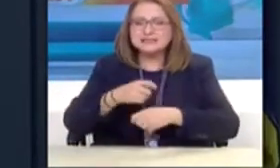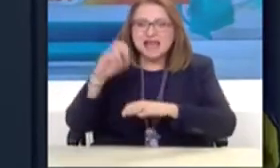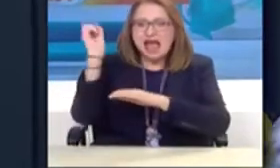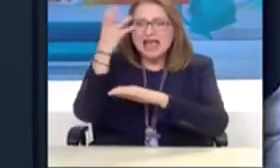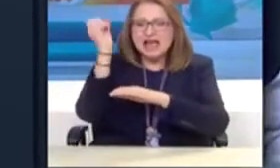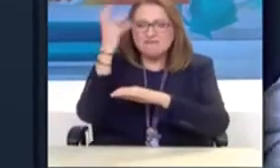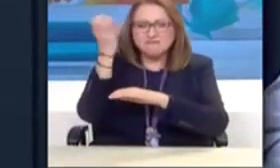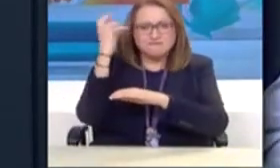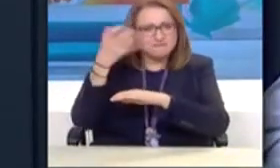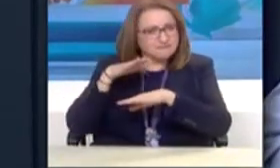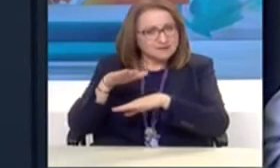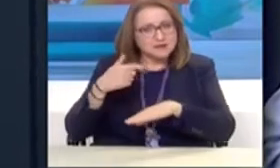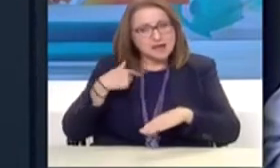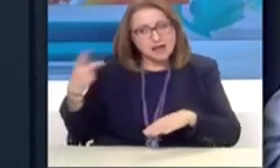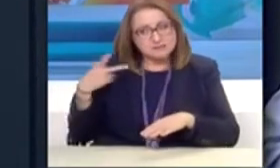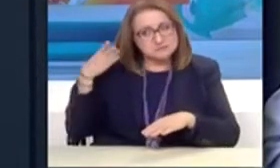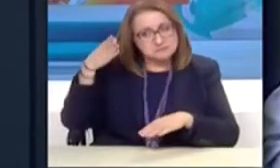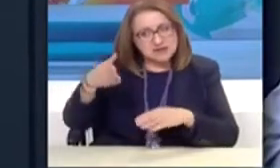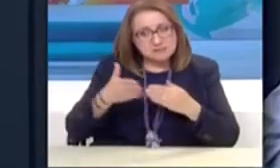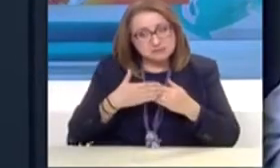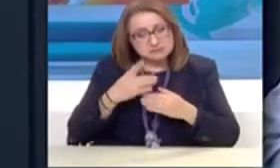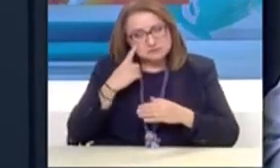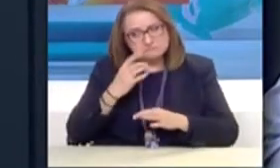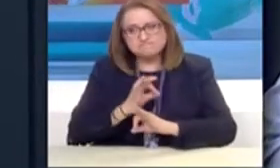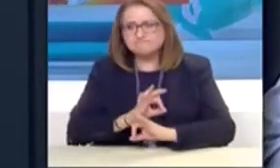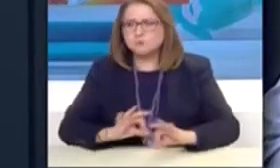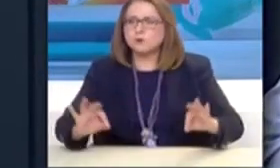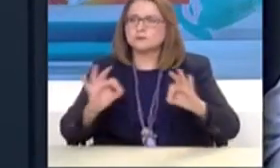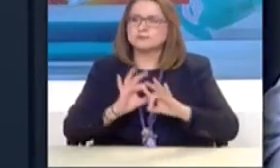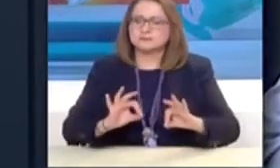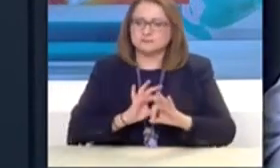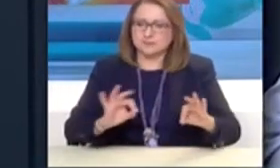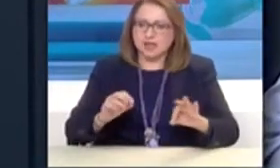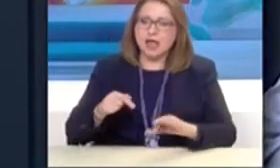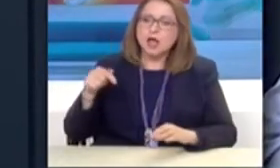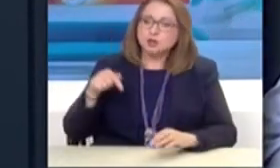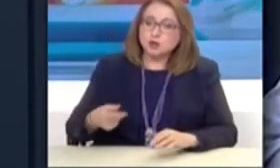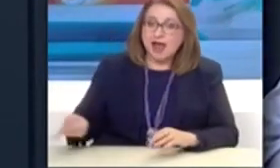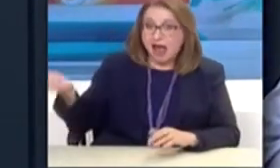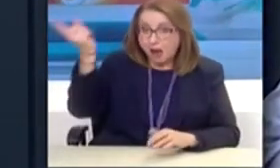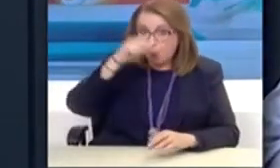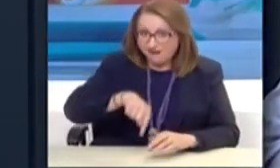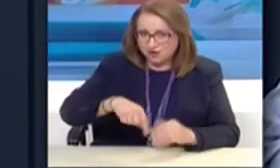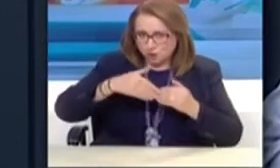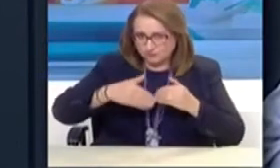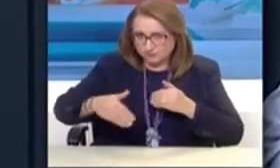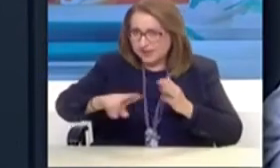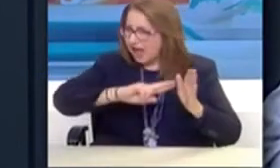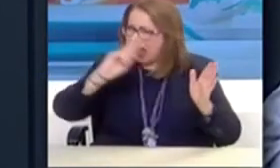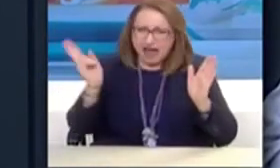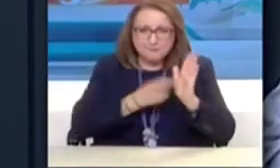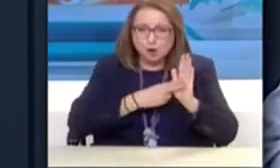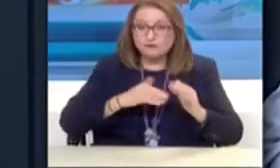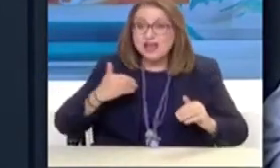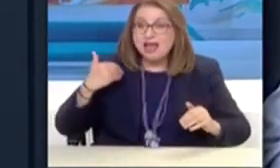νέα δεδομένα, σας ενημερώνω προς τα εξής. Από αύριο, απαγορεύονται οι δημόσιες υπαίθριες